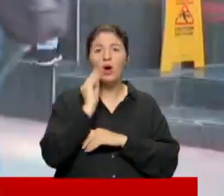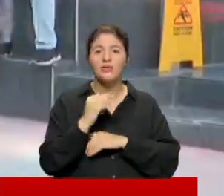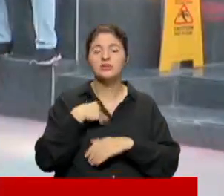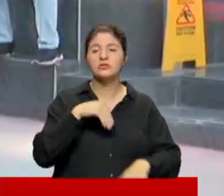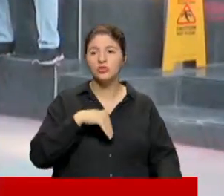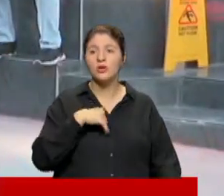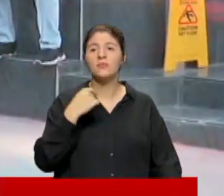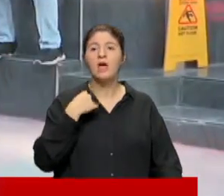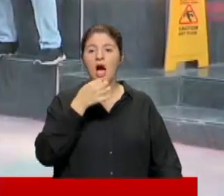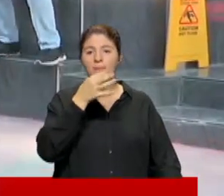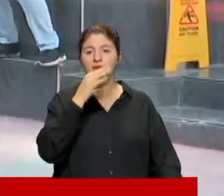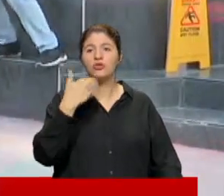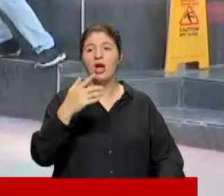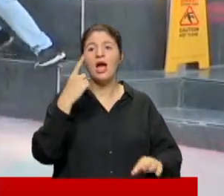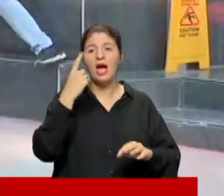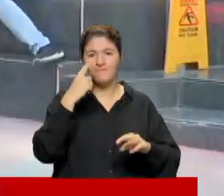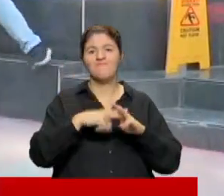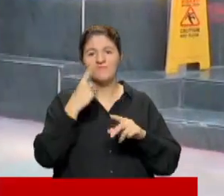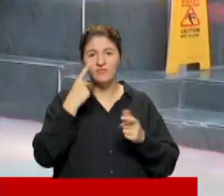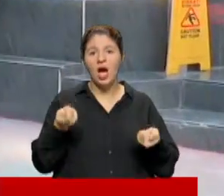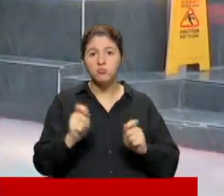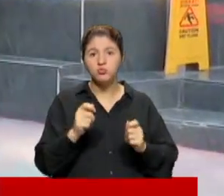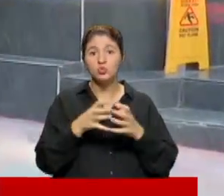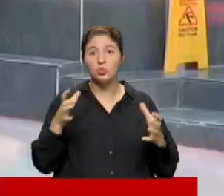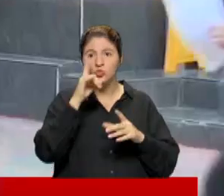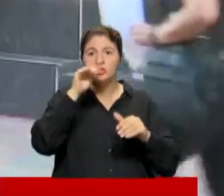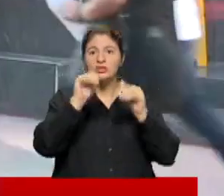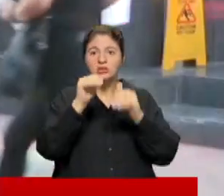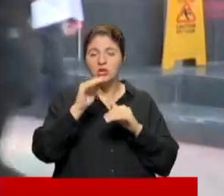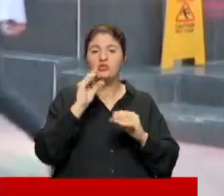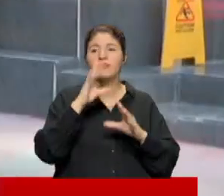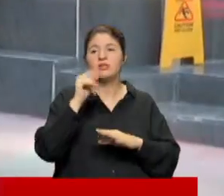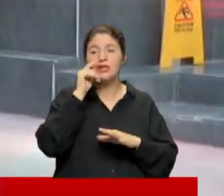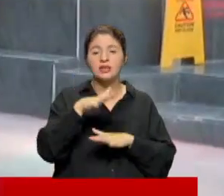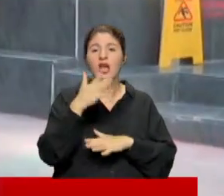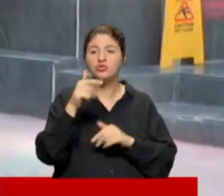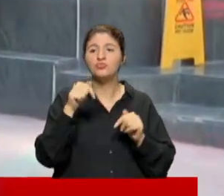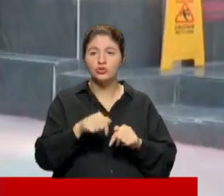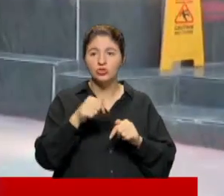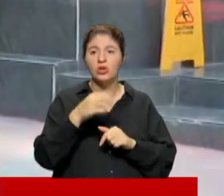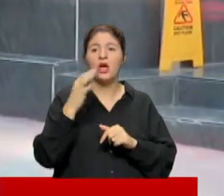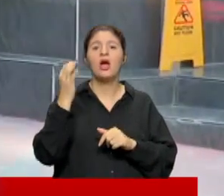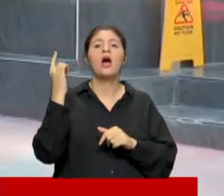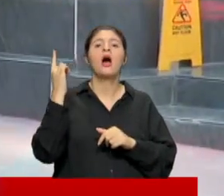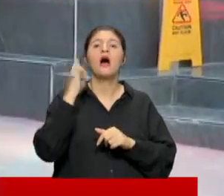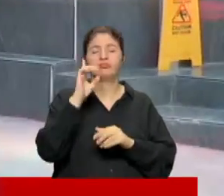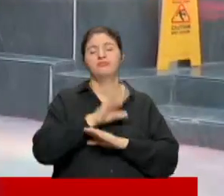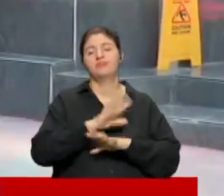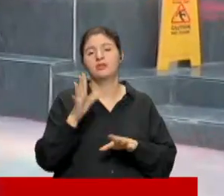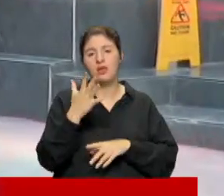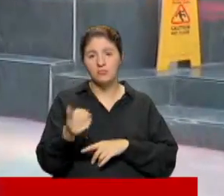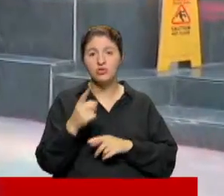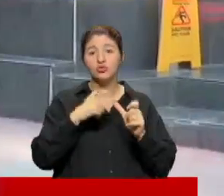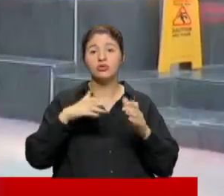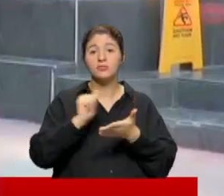sanıyorum bizim haberimizden sonra e-devlet kısa süreliğine kitlenmiş yoğunluktan dolayı birçok insan artık bugün haberdardır diye düşünüyorum Çünkü